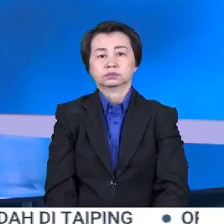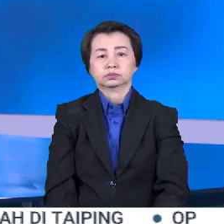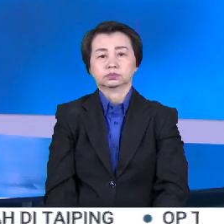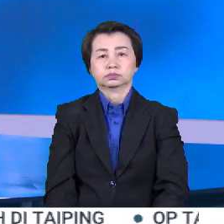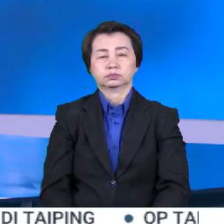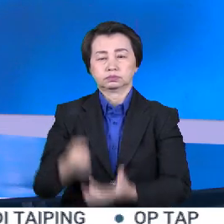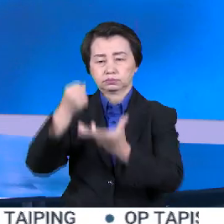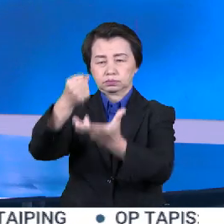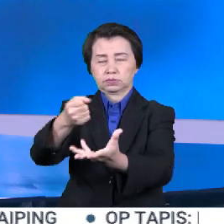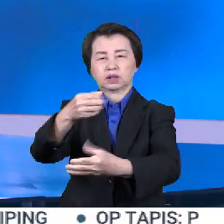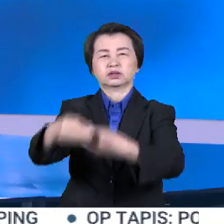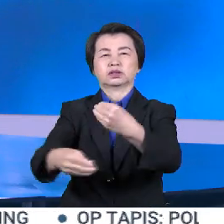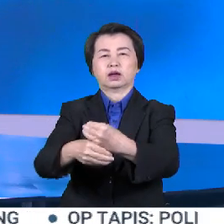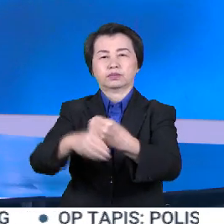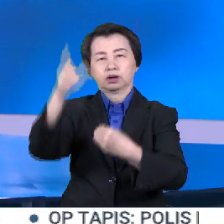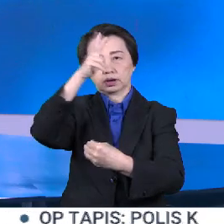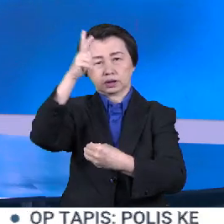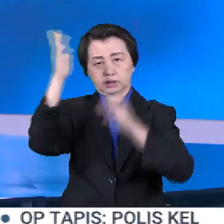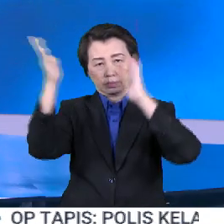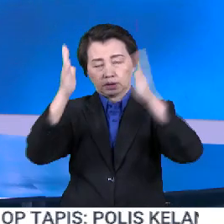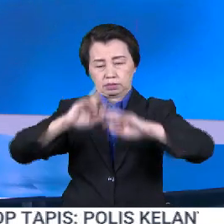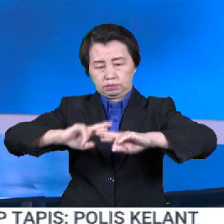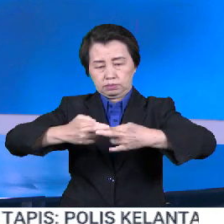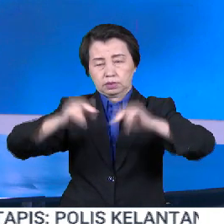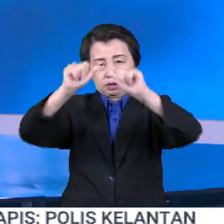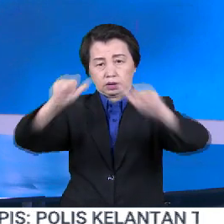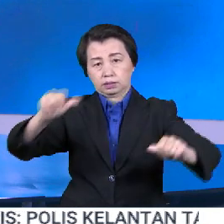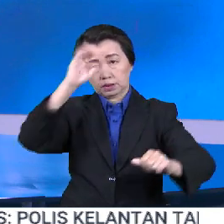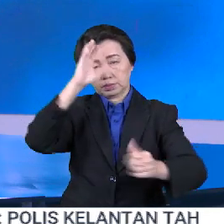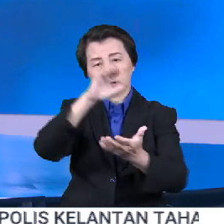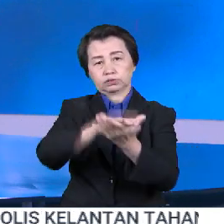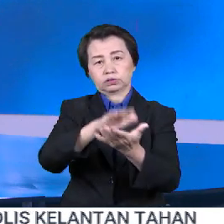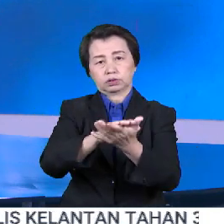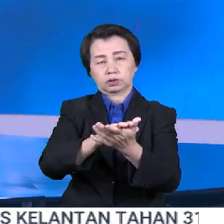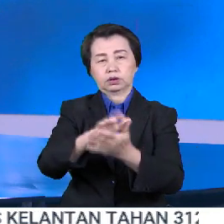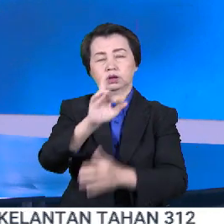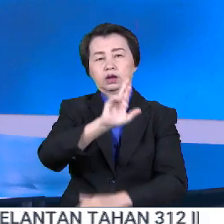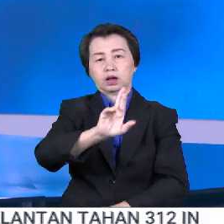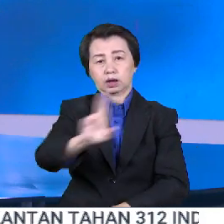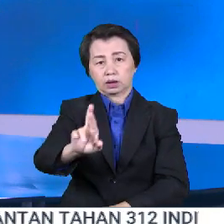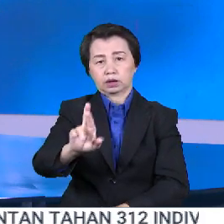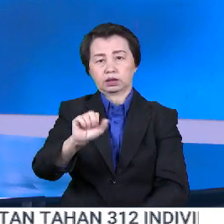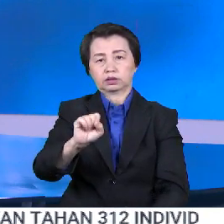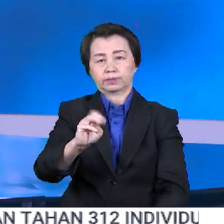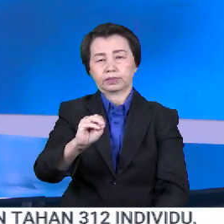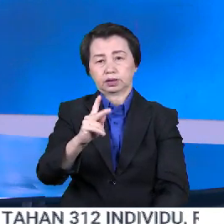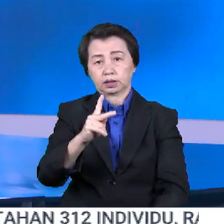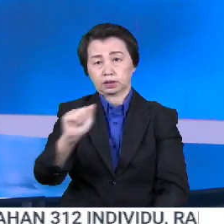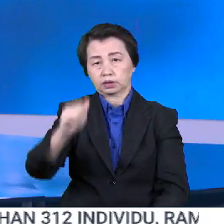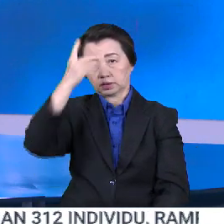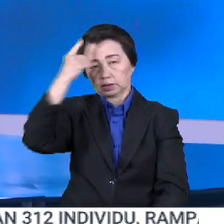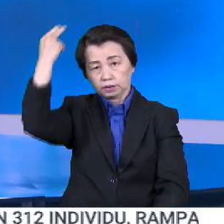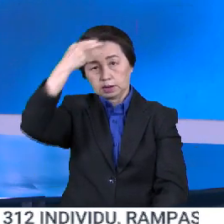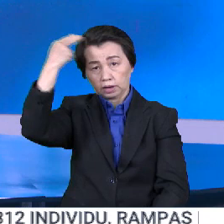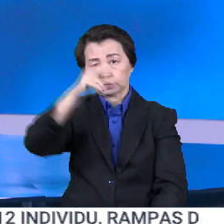Peruntukan tambahan disedia kerajaan pusat untuk baik pulih asrama lelaki Sekolah Menengah Kebangsaan Agama SMKA Datuk Haji